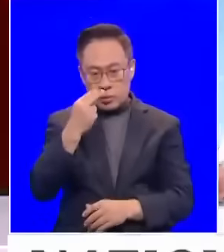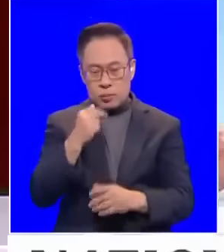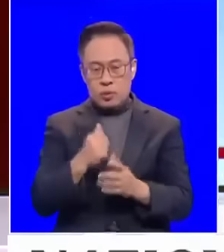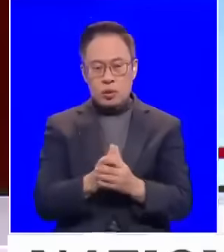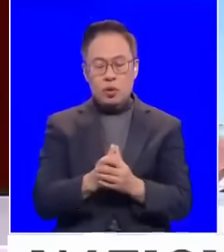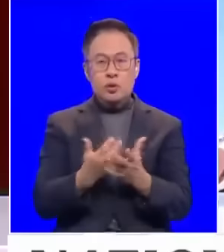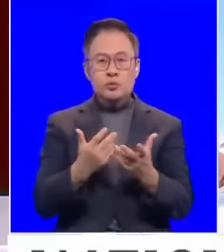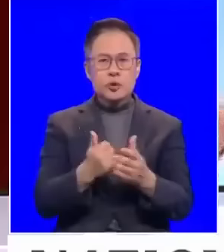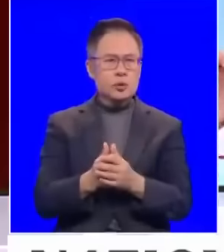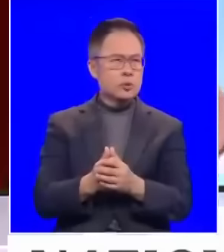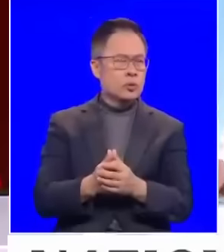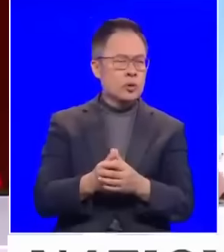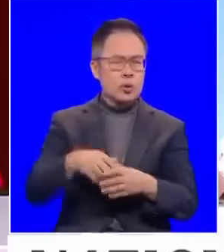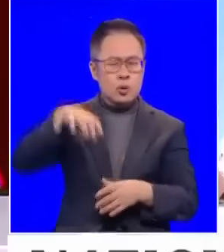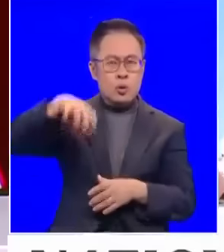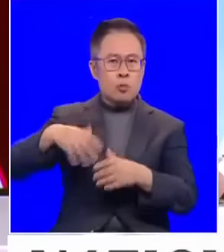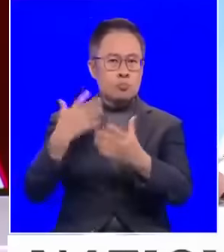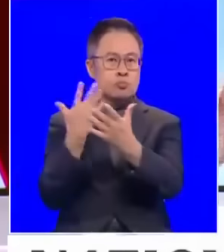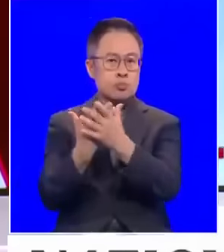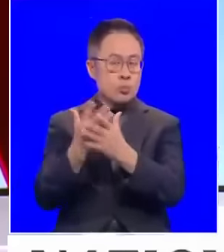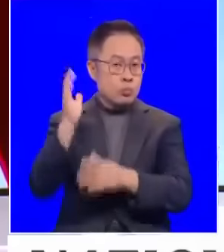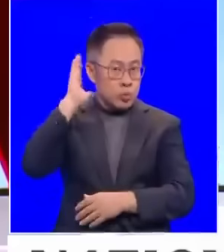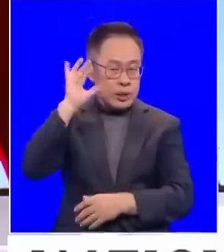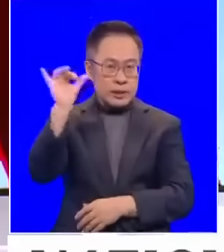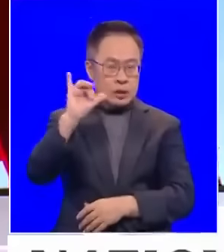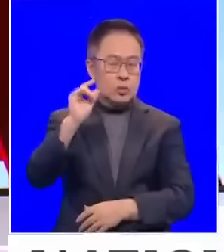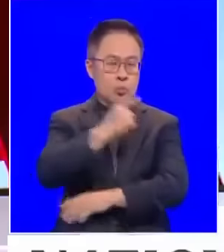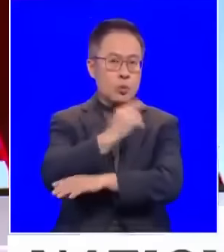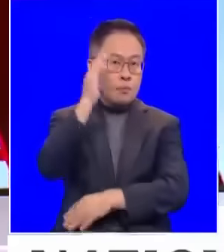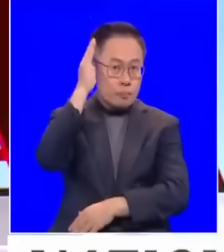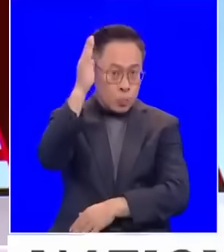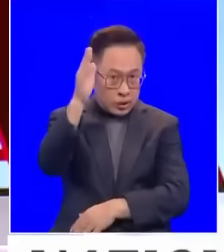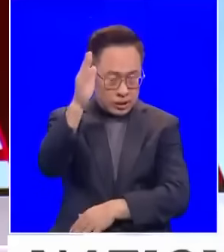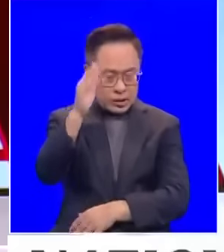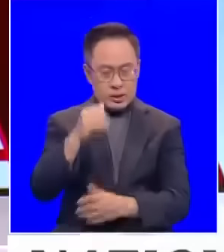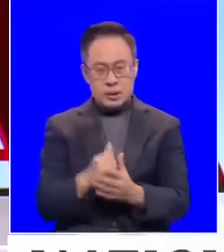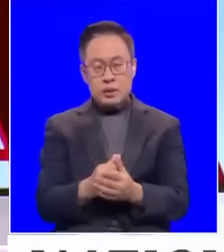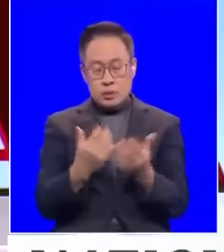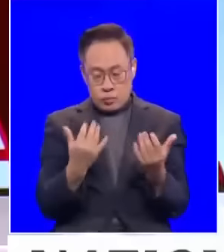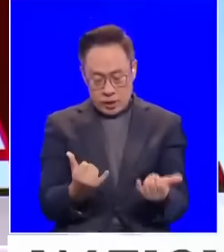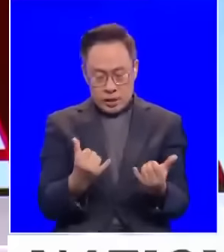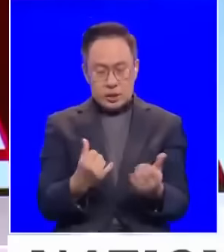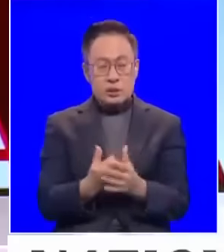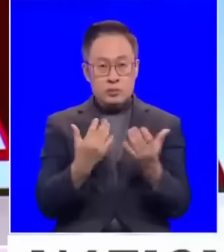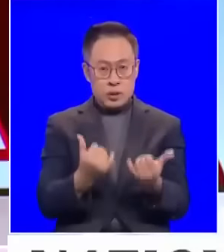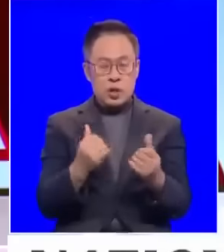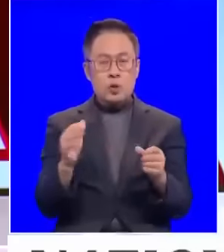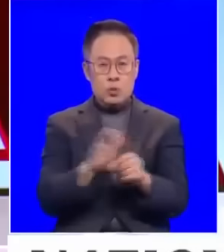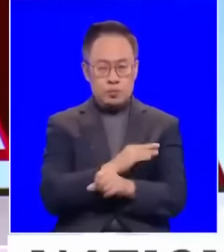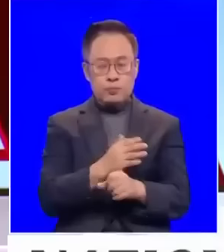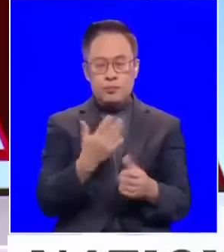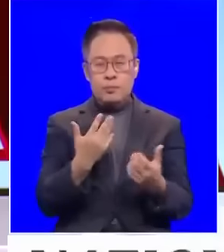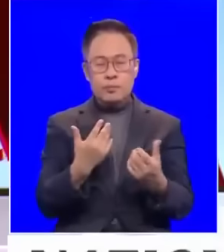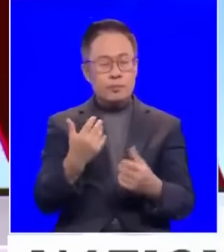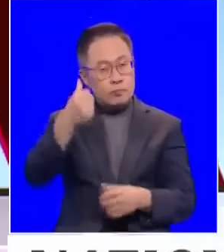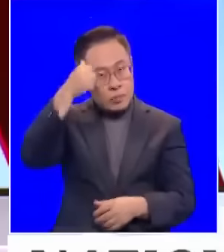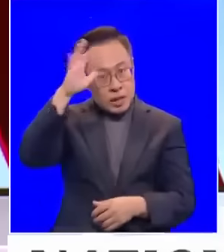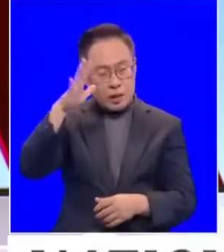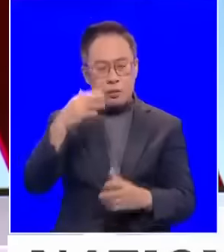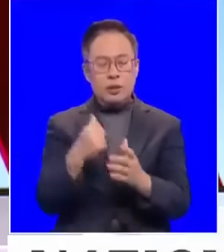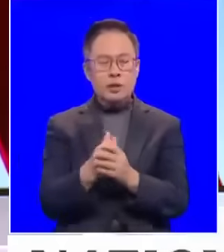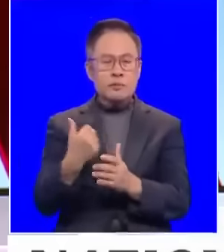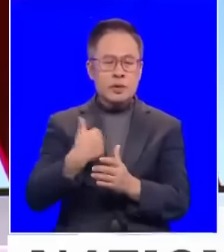ไปอีกวันนึงก็ยังไม่ครบ5วันพรุ่งนี้ถึงจะครบ5วันแต่วันนี้นะคะในฝั่งหญิงเนี่ยครบ5วันแล้วก็มีญาติมาเยี่ยมนะค